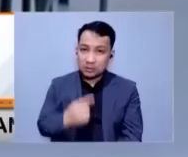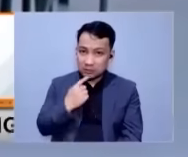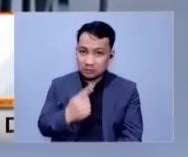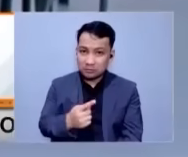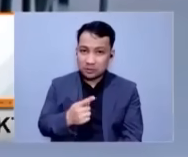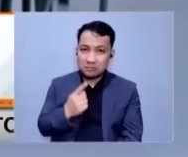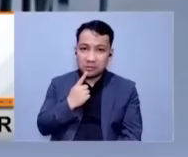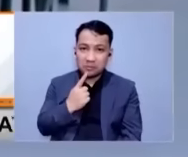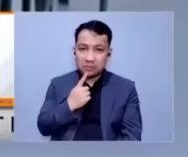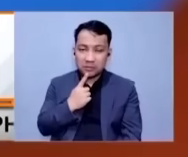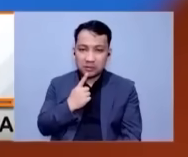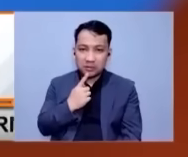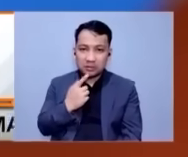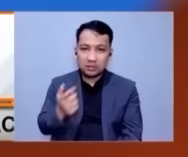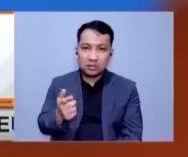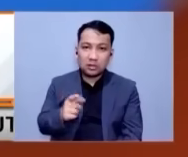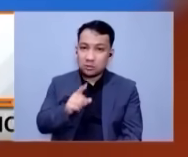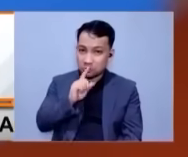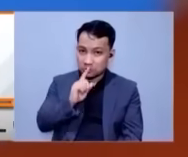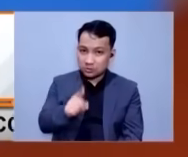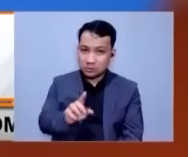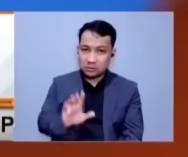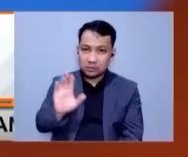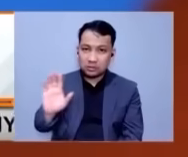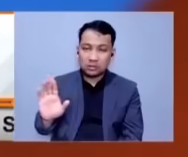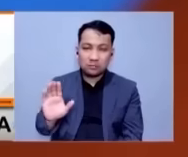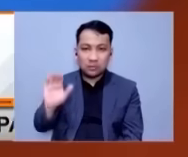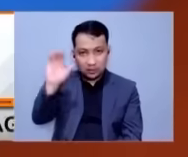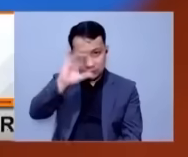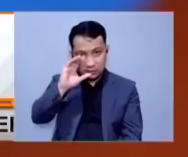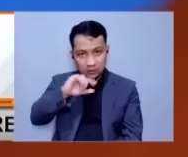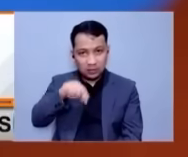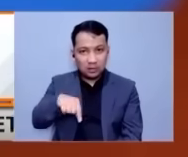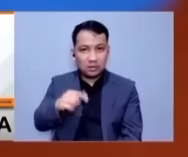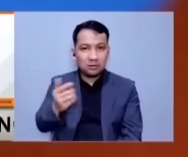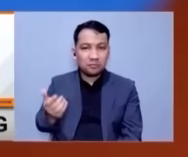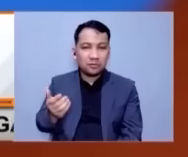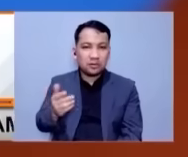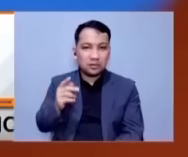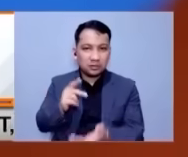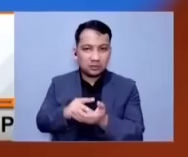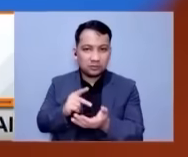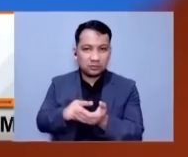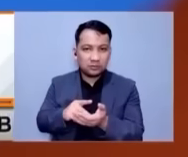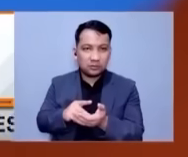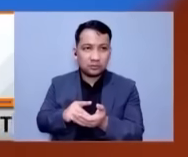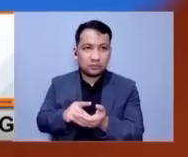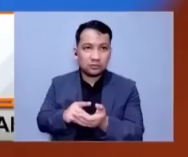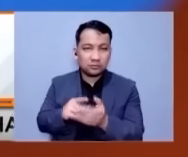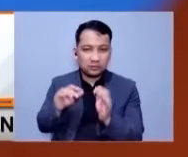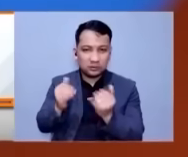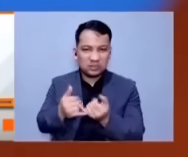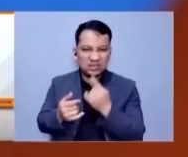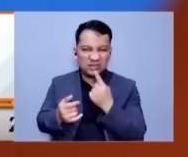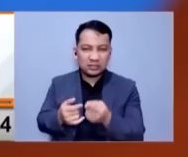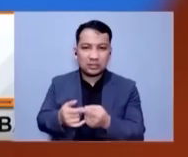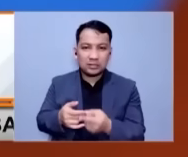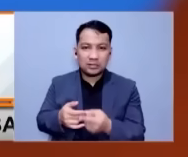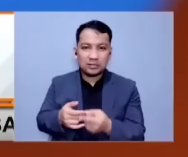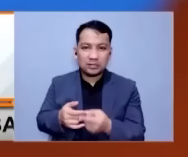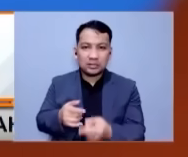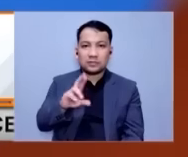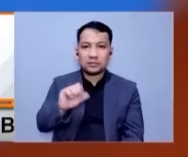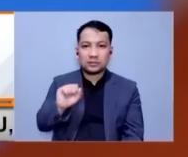mamimiss, sigurado na raw nahahanap-hanapin nila ang kakulitan ng kanilang co-stars na sina Maris Racal